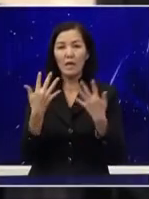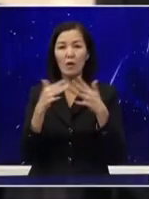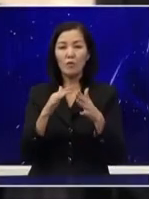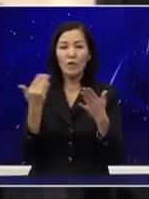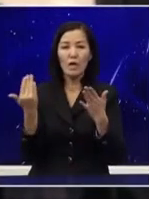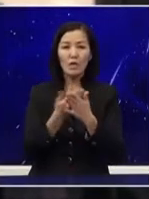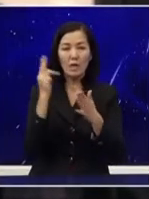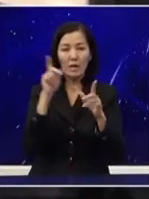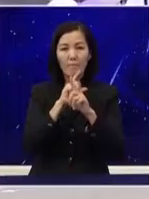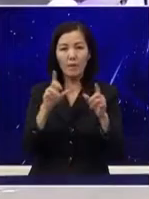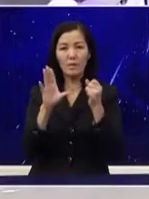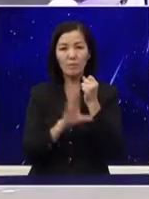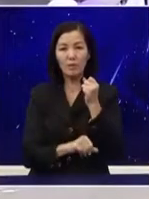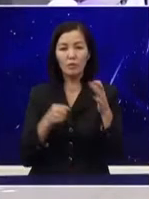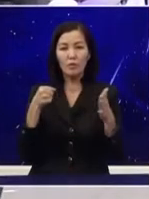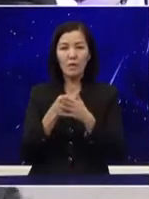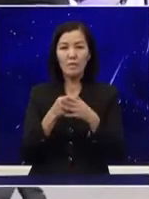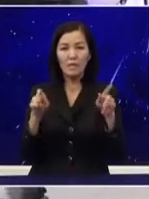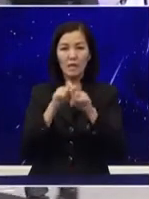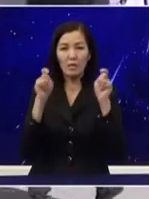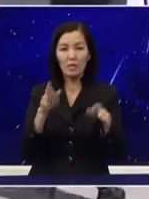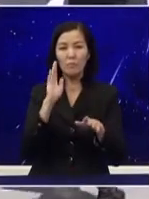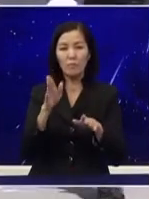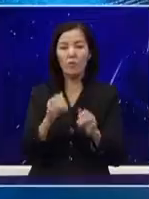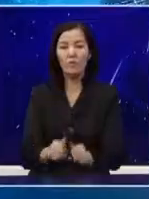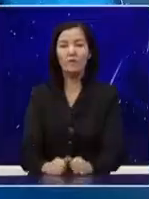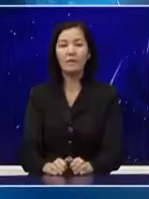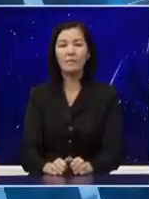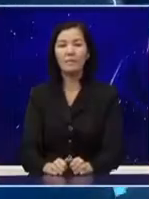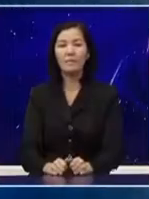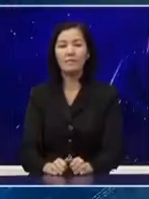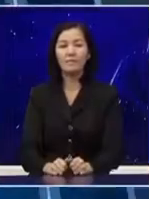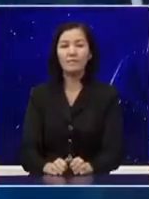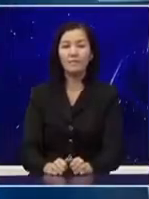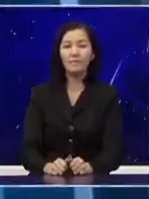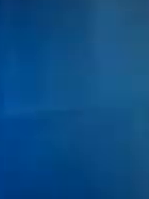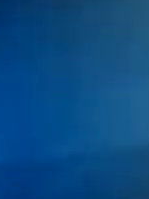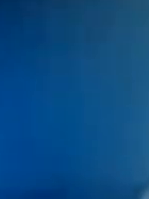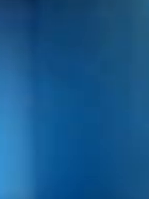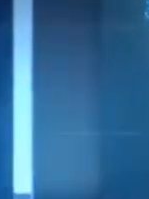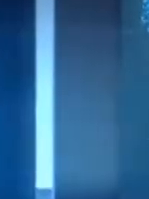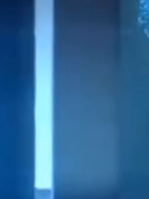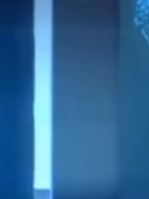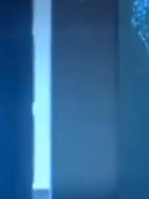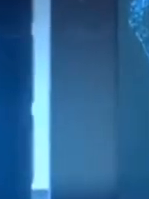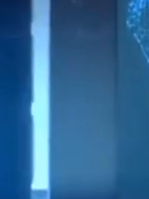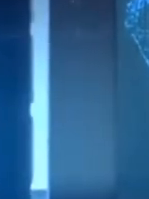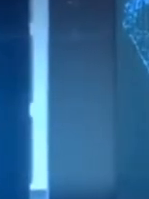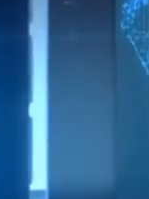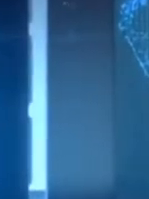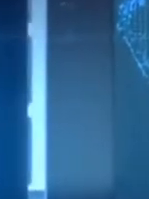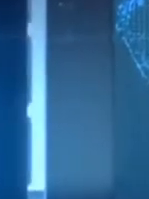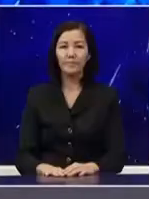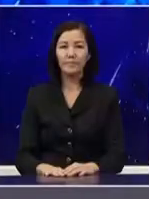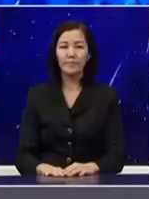нысандары жыл соңына дейін ел игілігіне беріледі. Кәмшат Мұхамеджан, Ғабит Қабдырахман, Жетісу арнасы, Кербұлақ ауданынан.